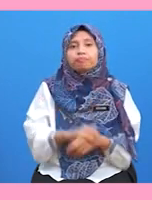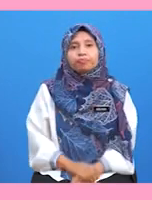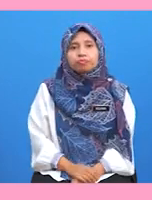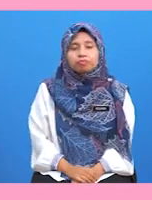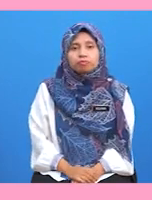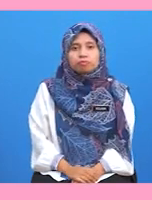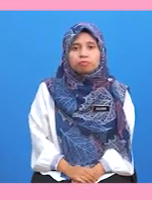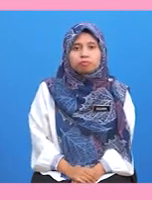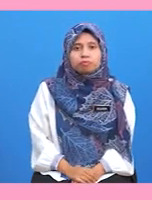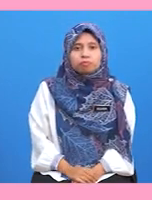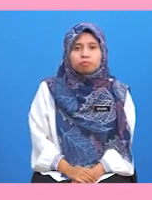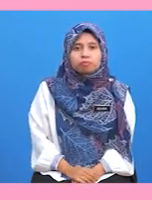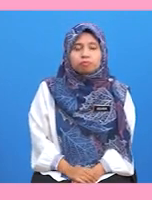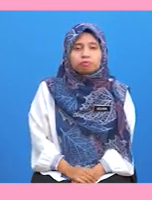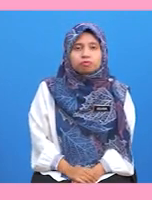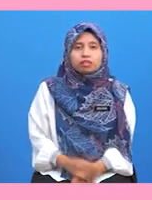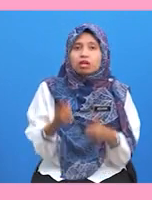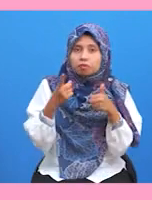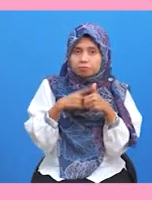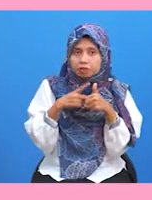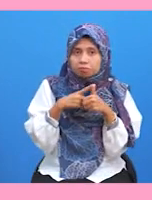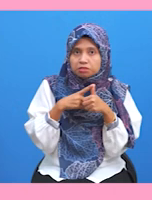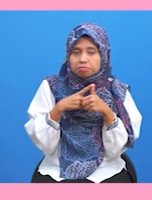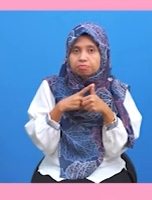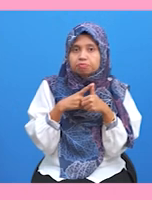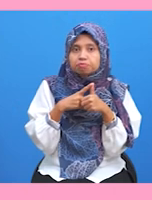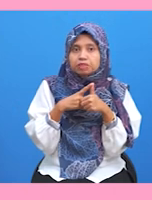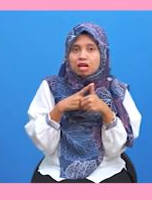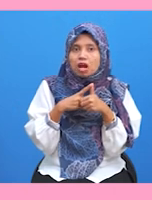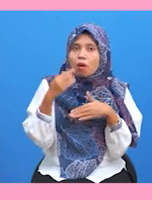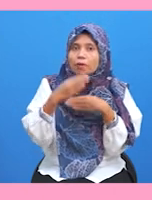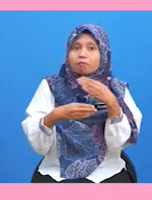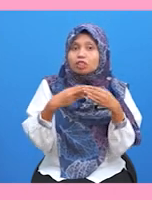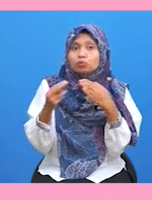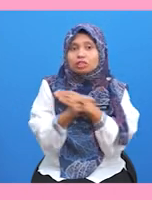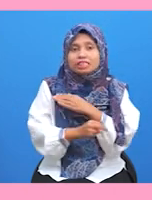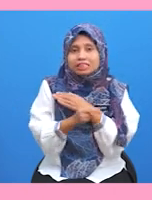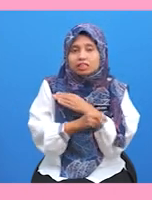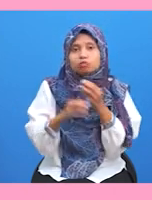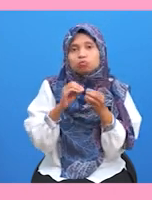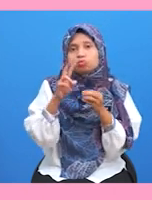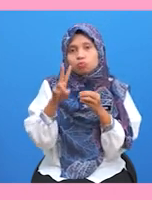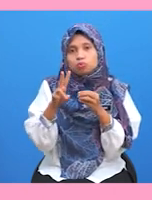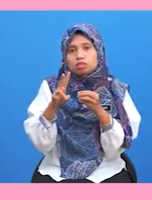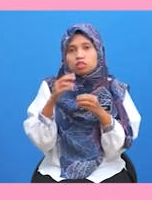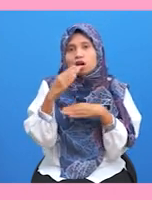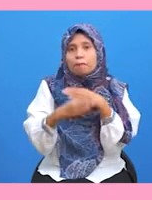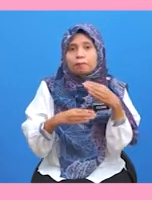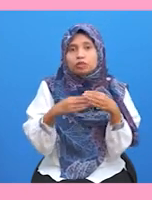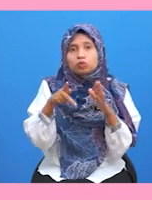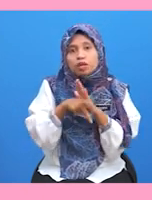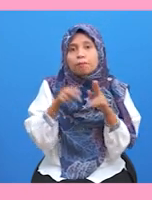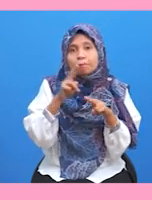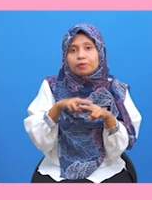menyokong penyerahan Sarawak kepada British, yang pertama adalah memajukan negeri. Kedua, memajukan